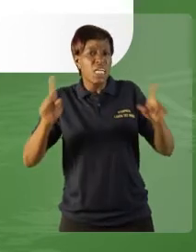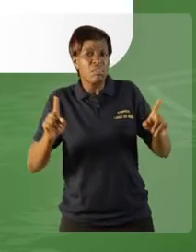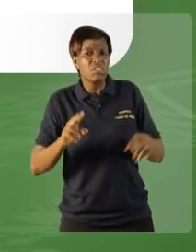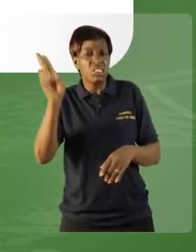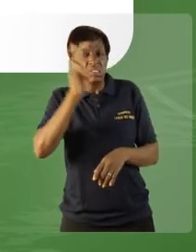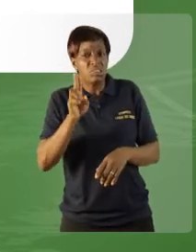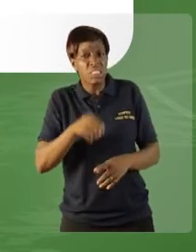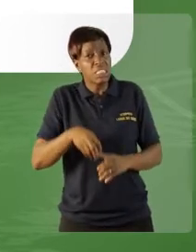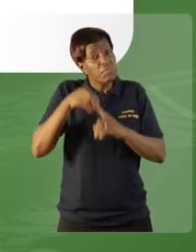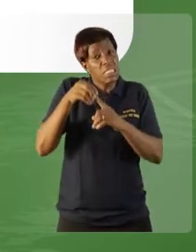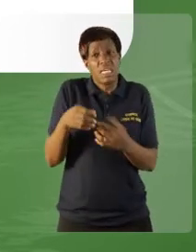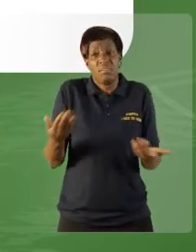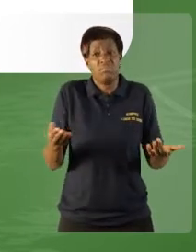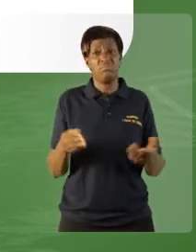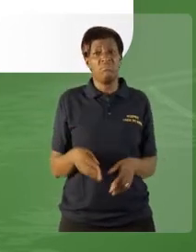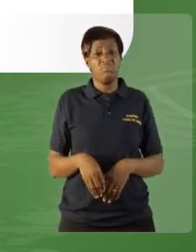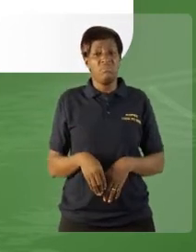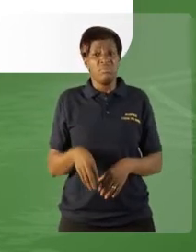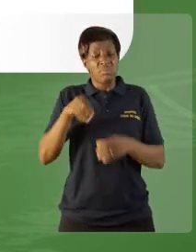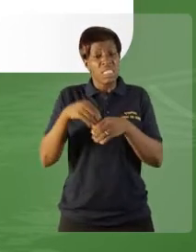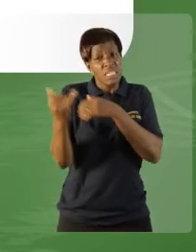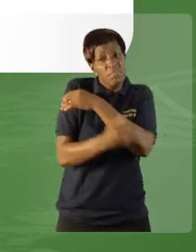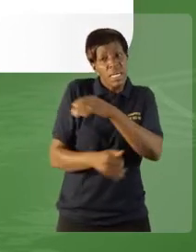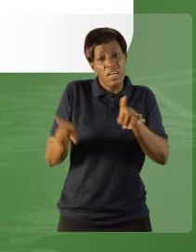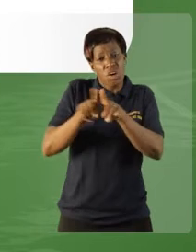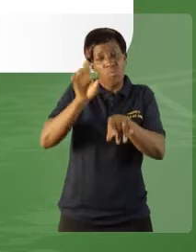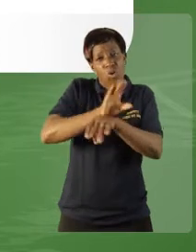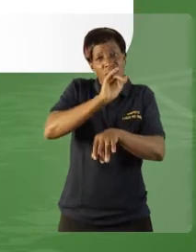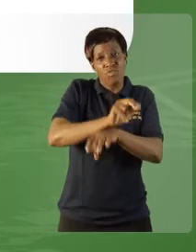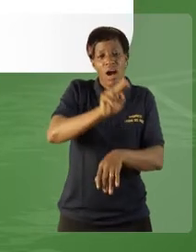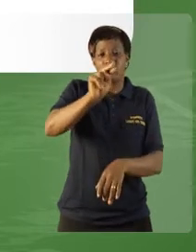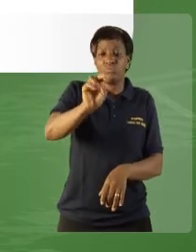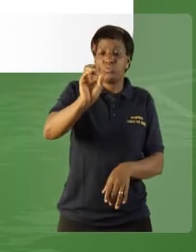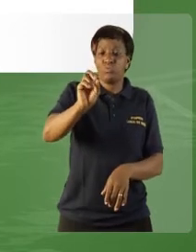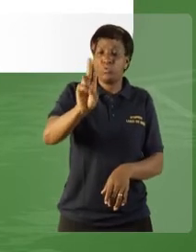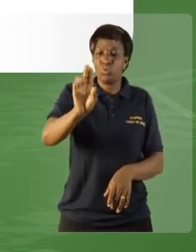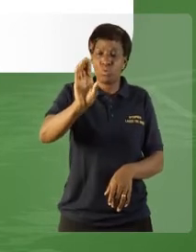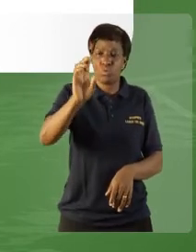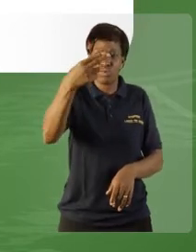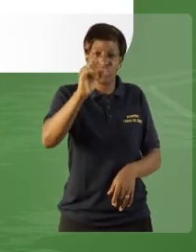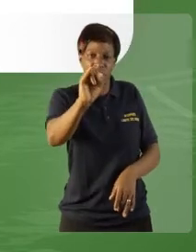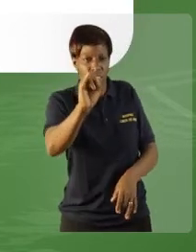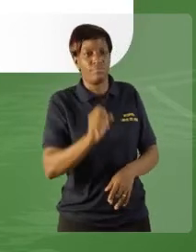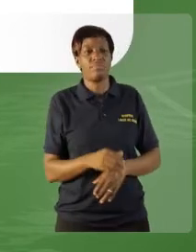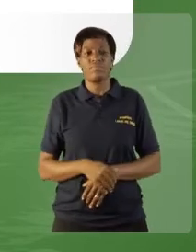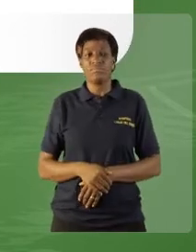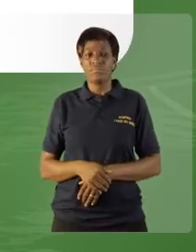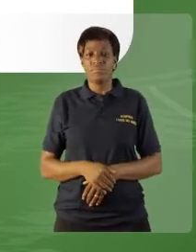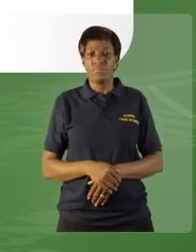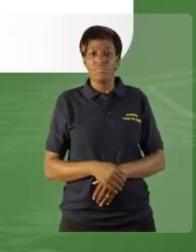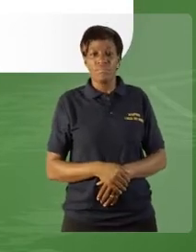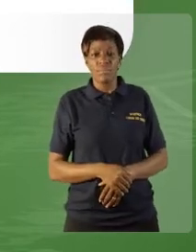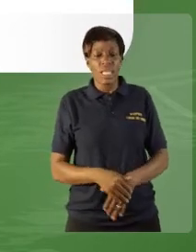à une communauté. C'est le cas du Nouchi en Côte d'Ivoire. Une syntaxe